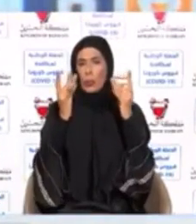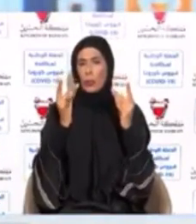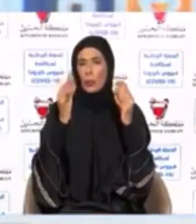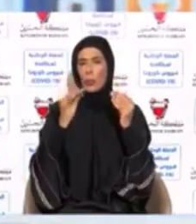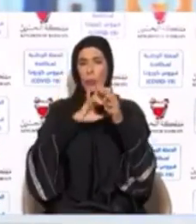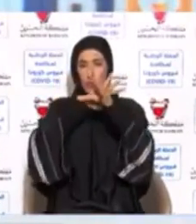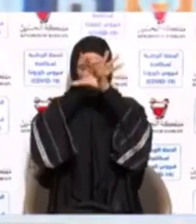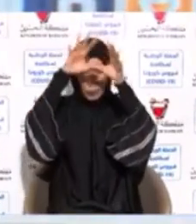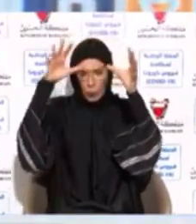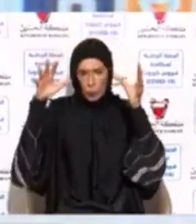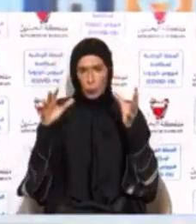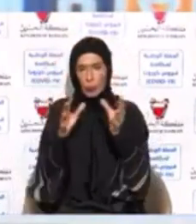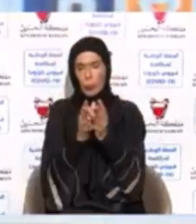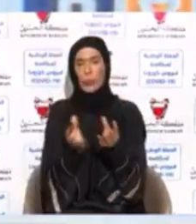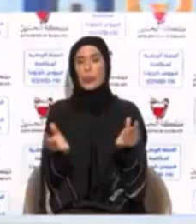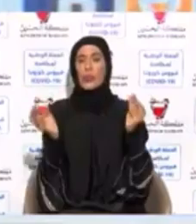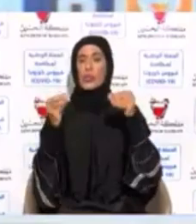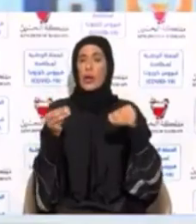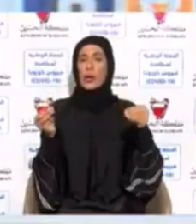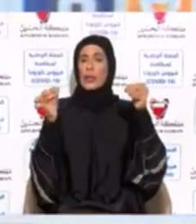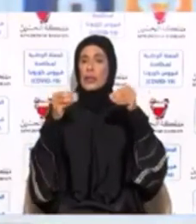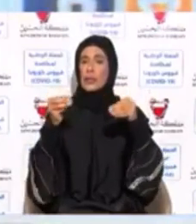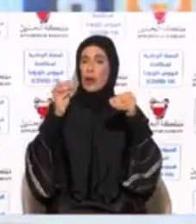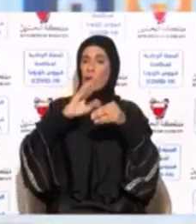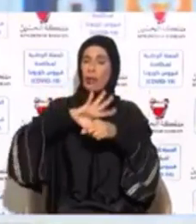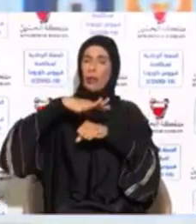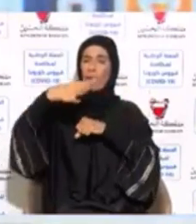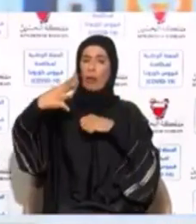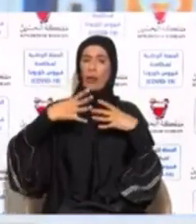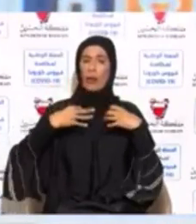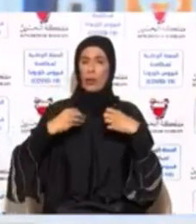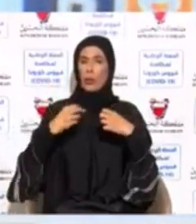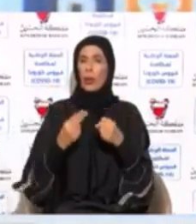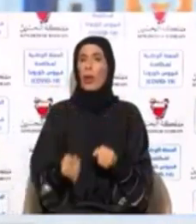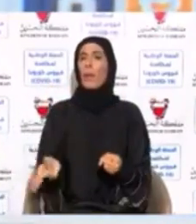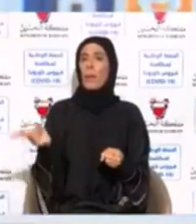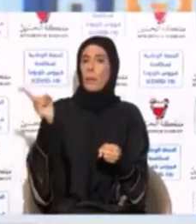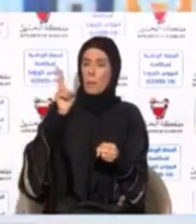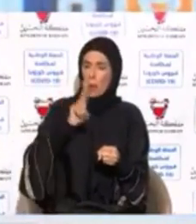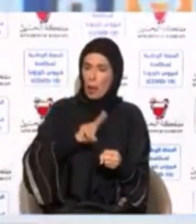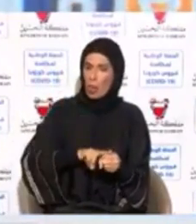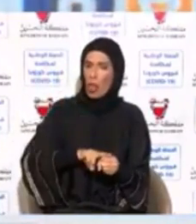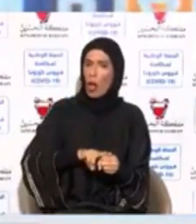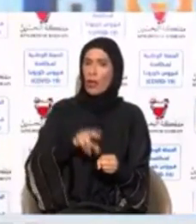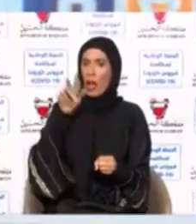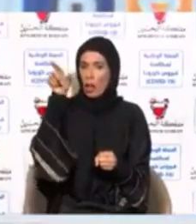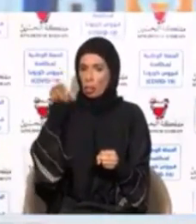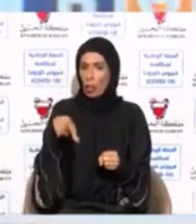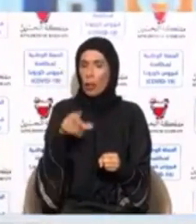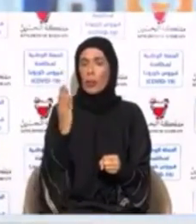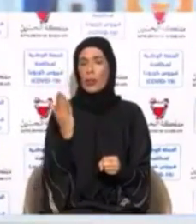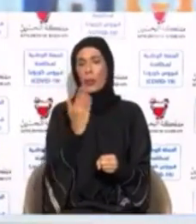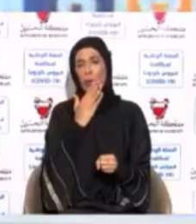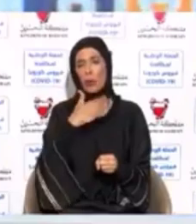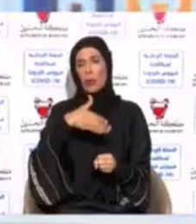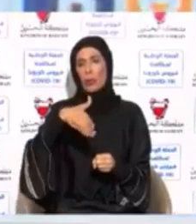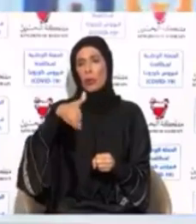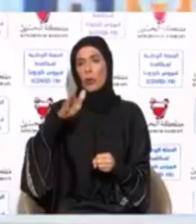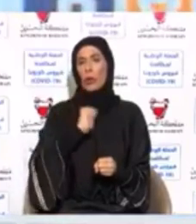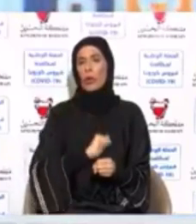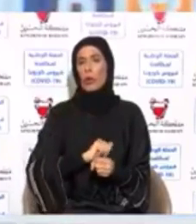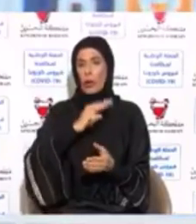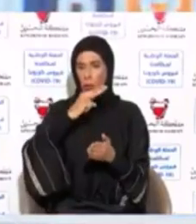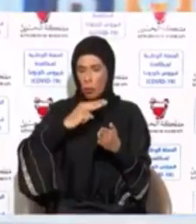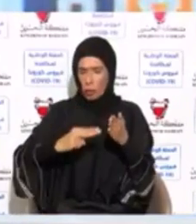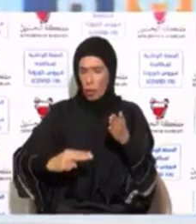الارتفاع في الأعداد أو أعداد الحالات، ومع قرب موعد عودة أبنائنا الطلبة والطالبات للمدارس، تم اتخاذ